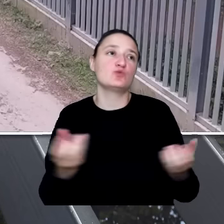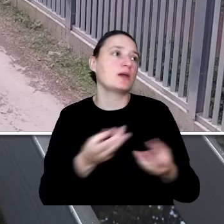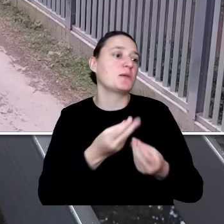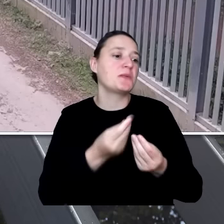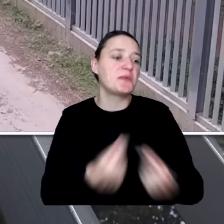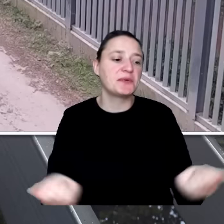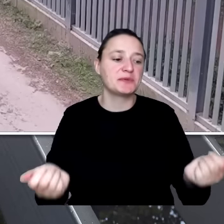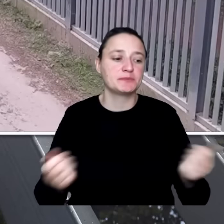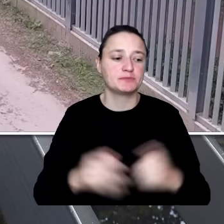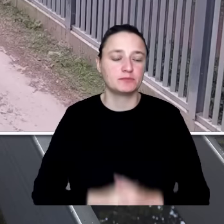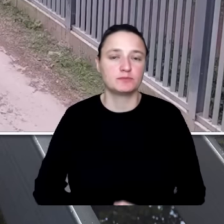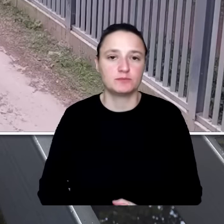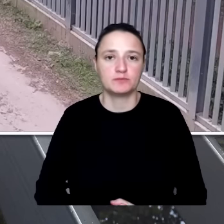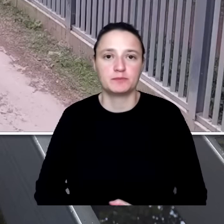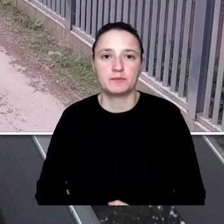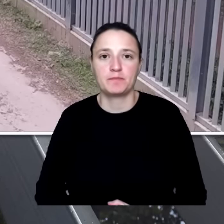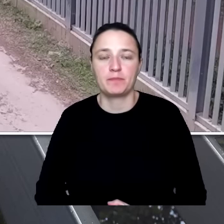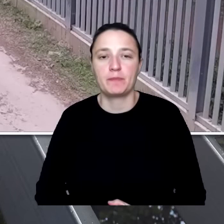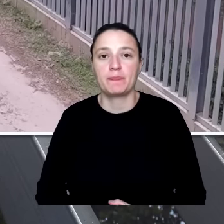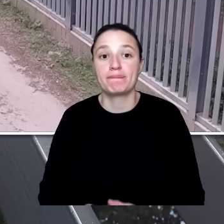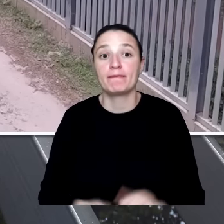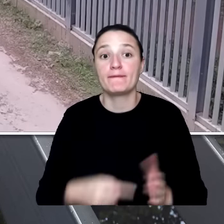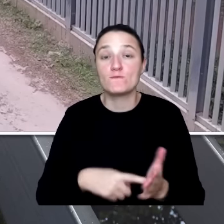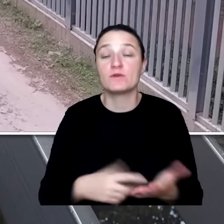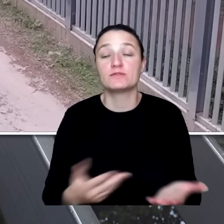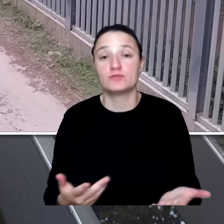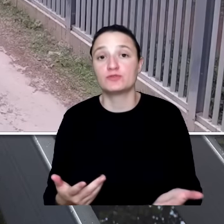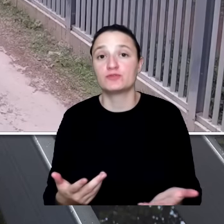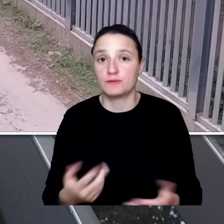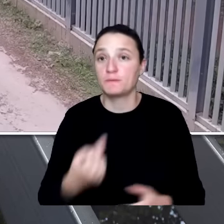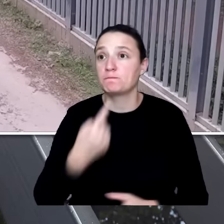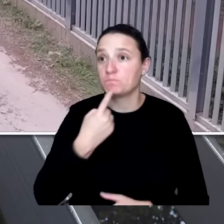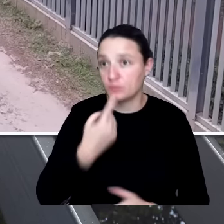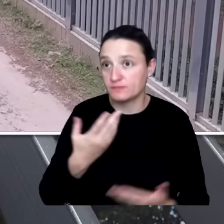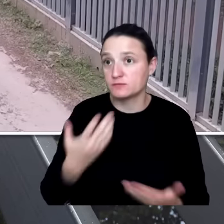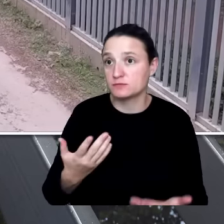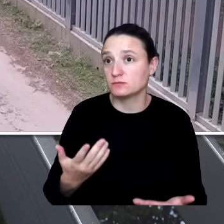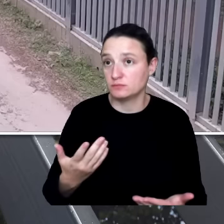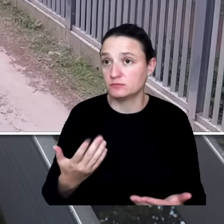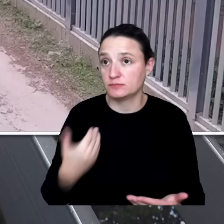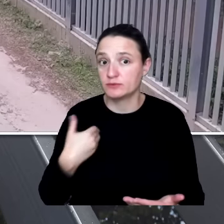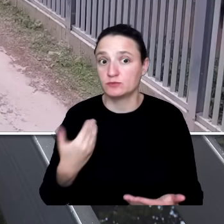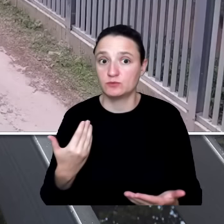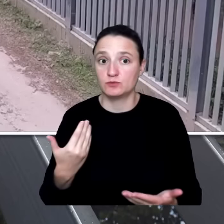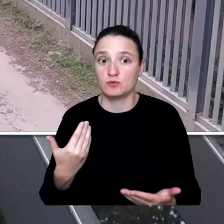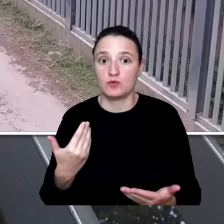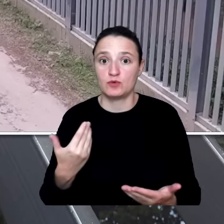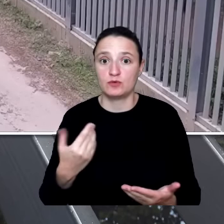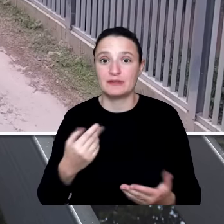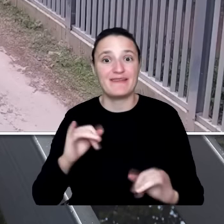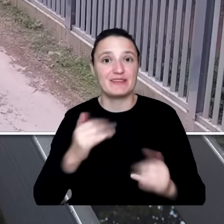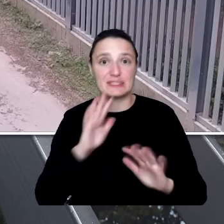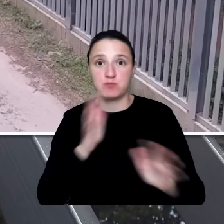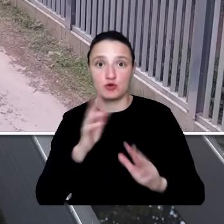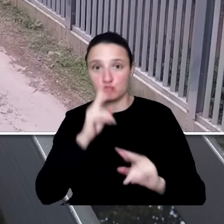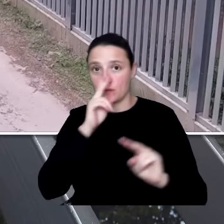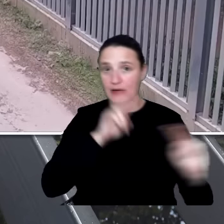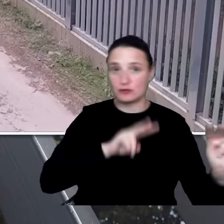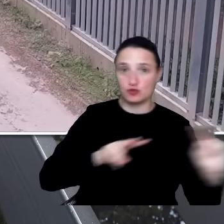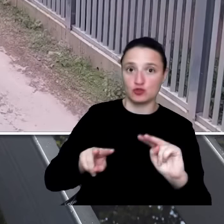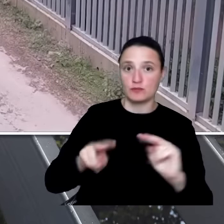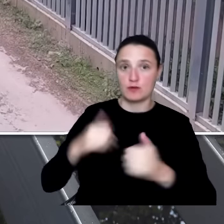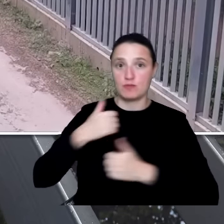pan redaktor powiedział, tego przebudowywania, częściowego przynajmniej przebudowywania naszego postrzegania sił zbrojnych, z